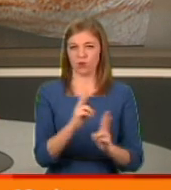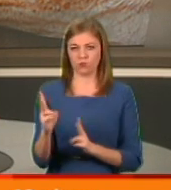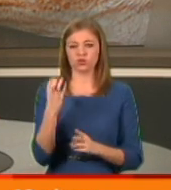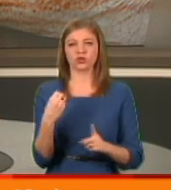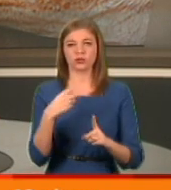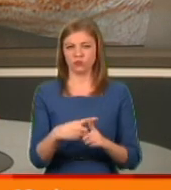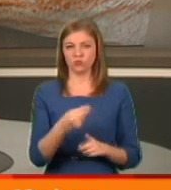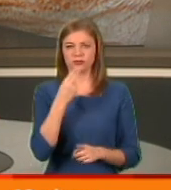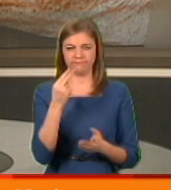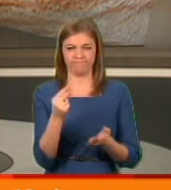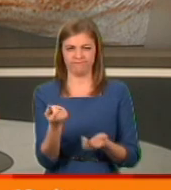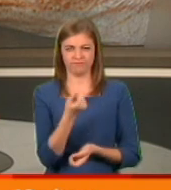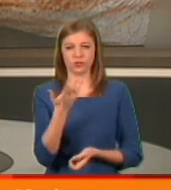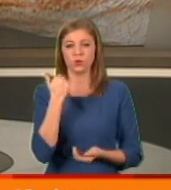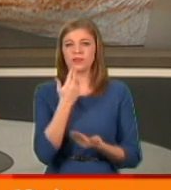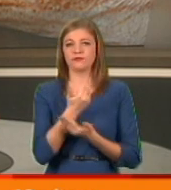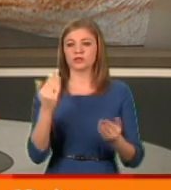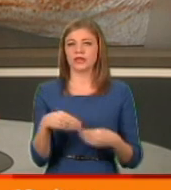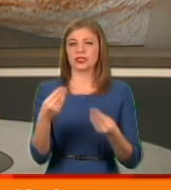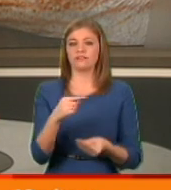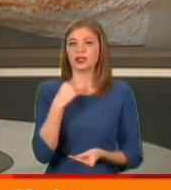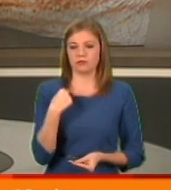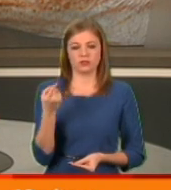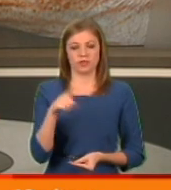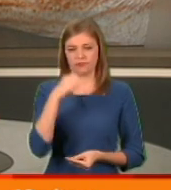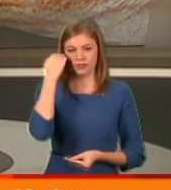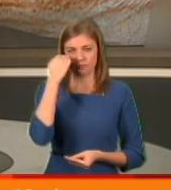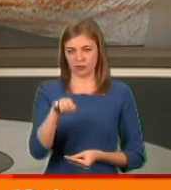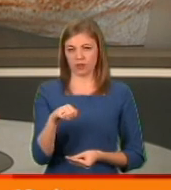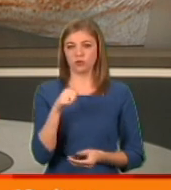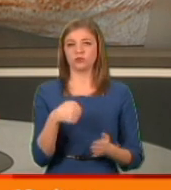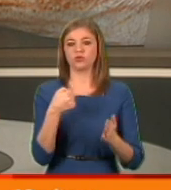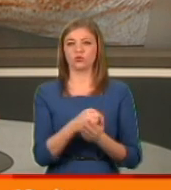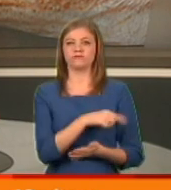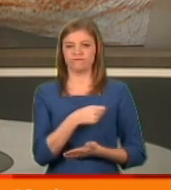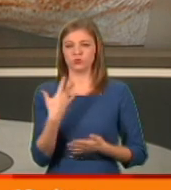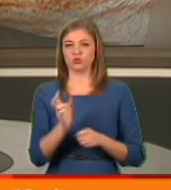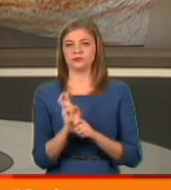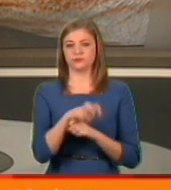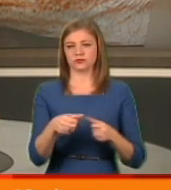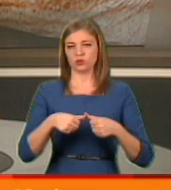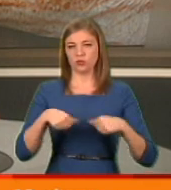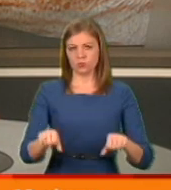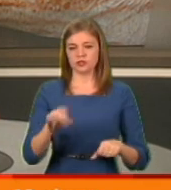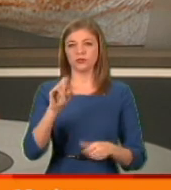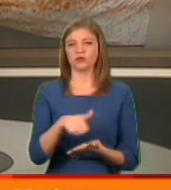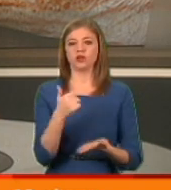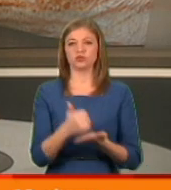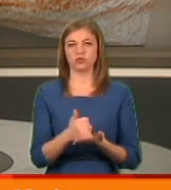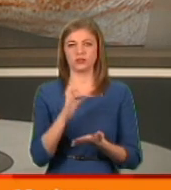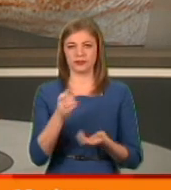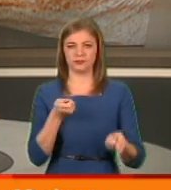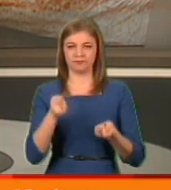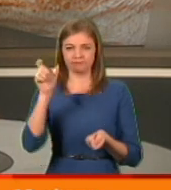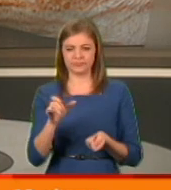і ще й не доїдають. Коли востаннє їм давали м'ясо, навіть не пам'ятають. До стаціонару вже навідалася комісія на чолі з